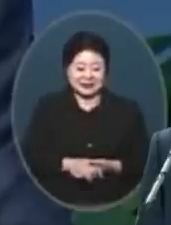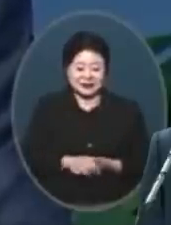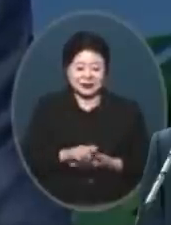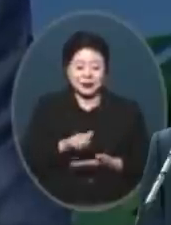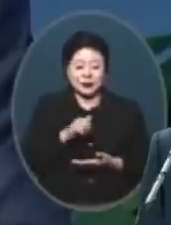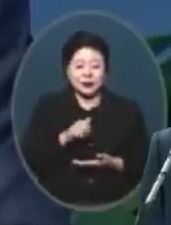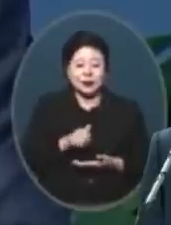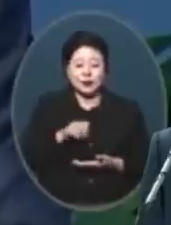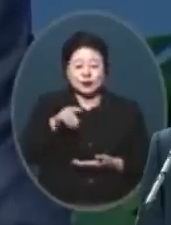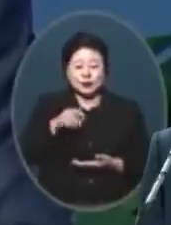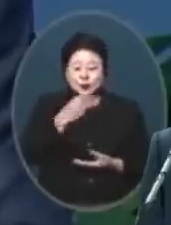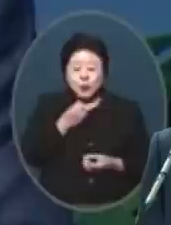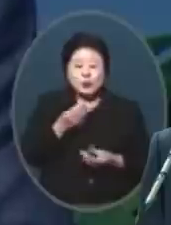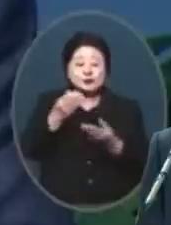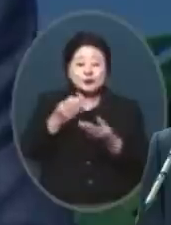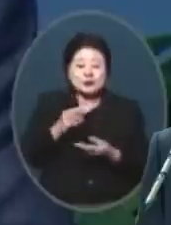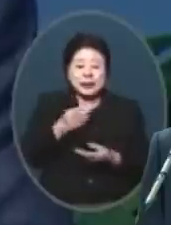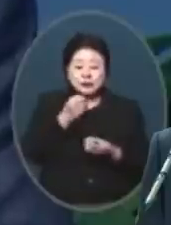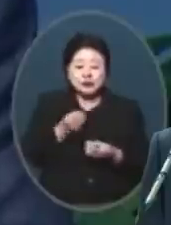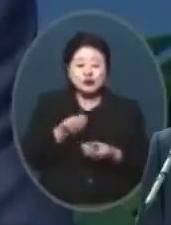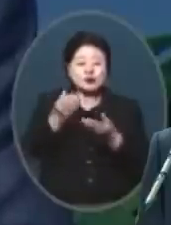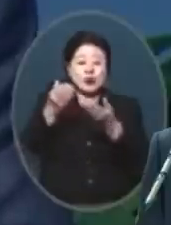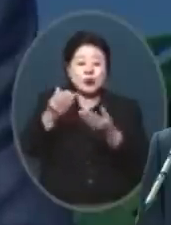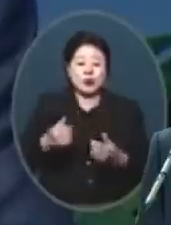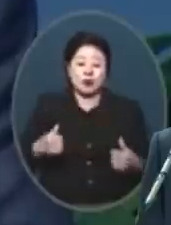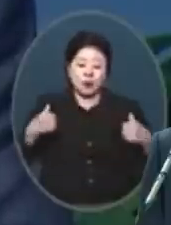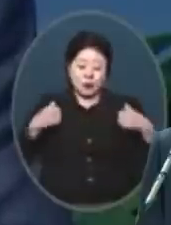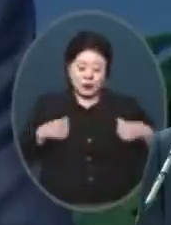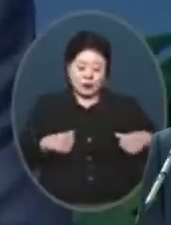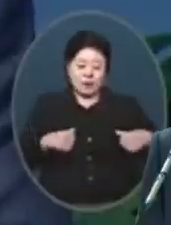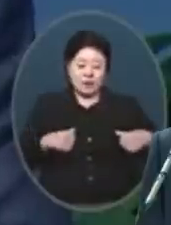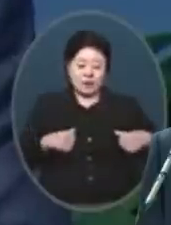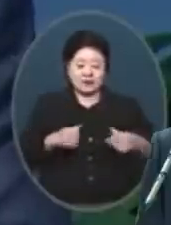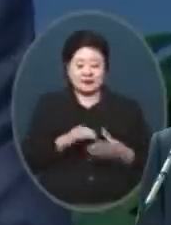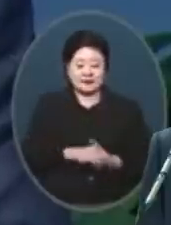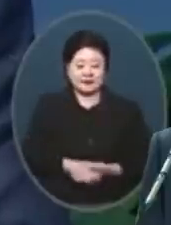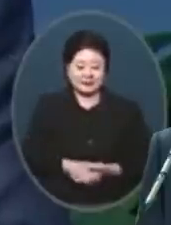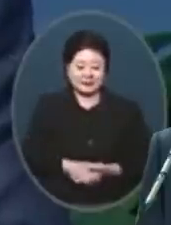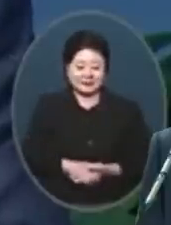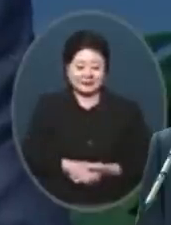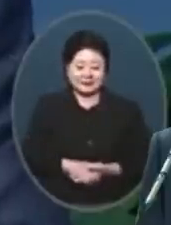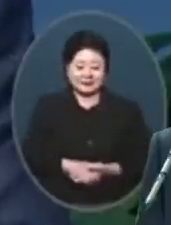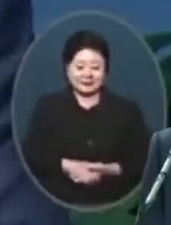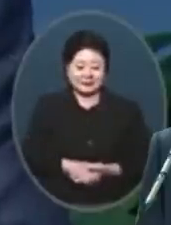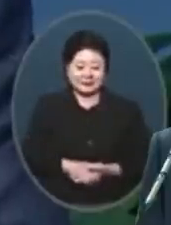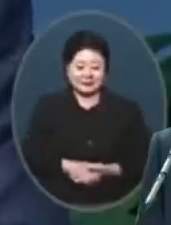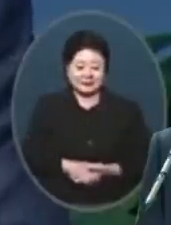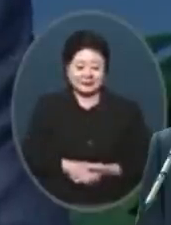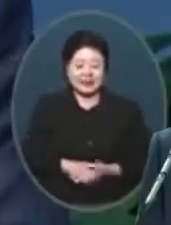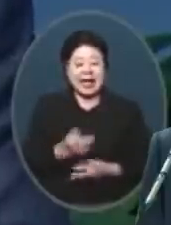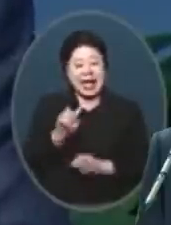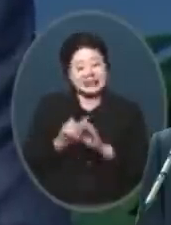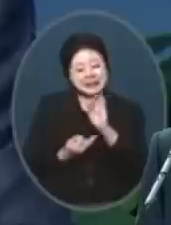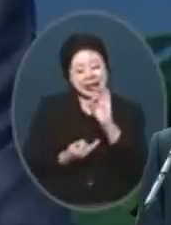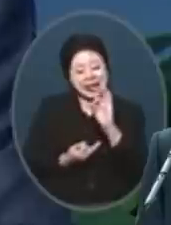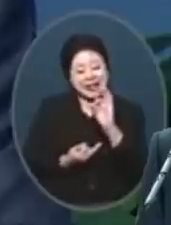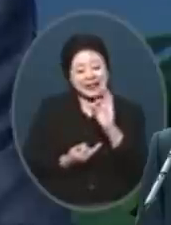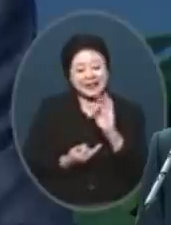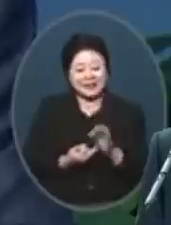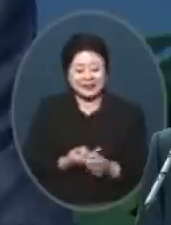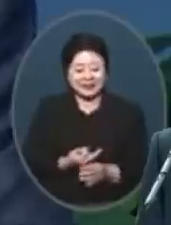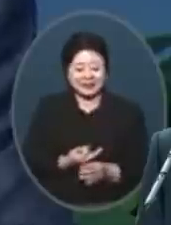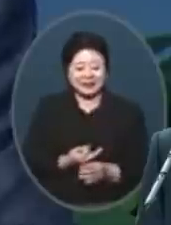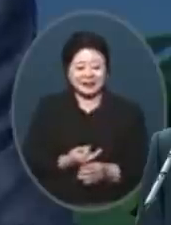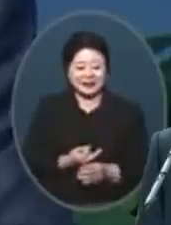오중복음과 삼중축복을 매일 옷 입듯이 입습니다. 저는 아침에도 그리고